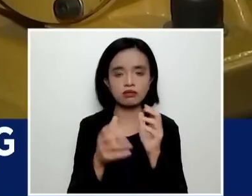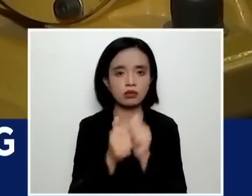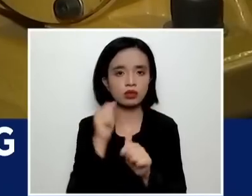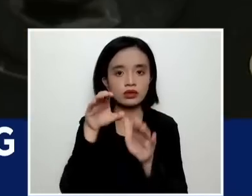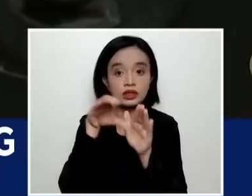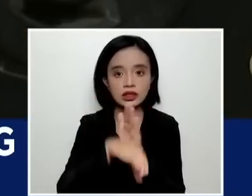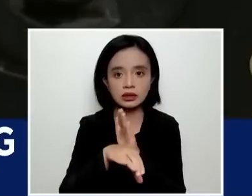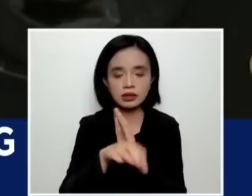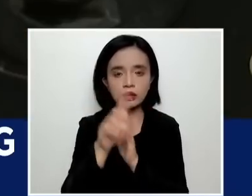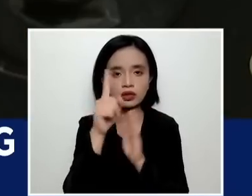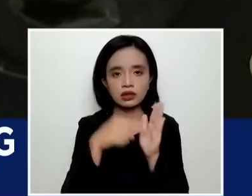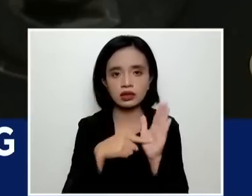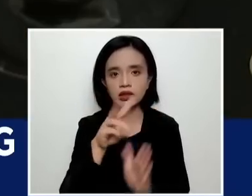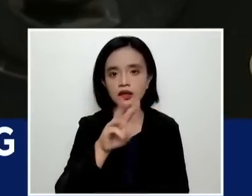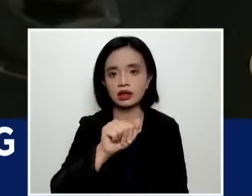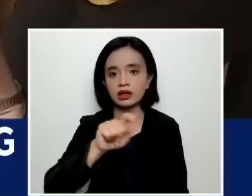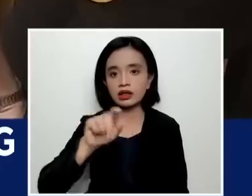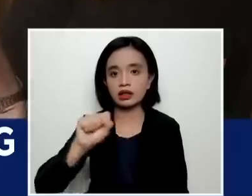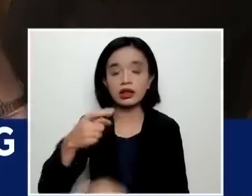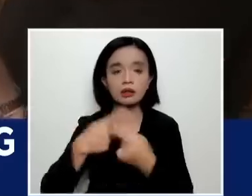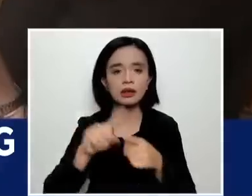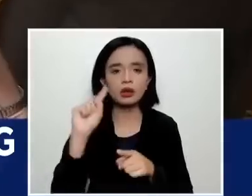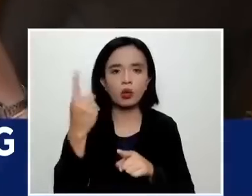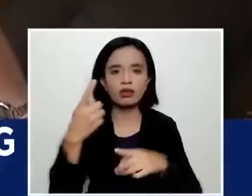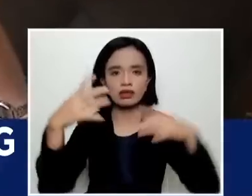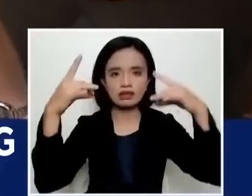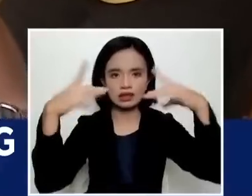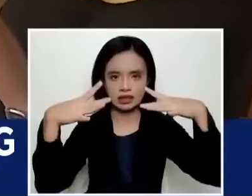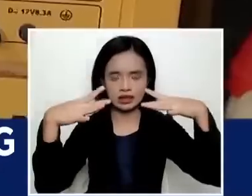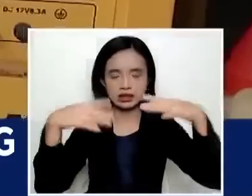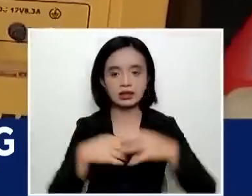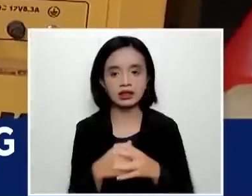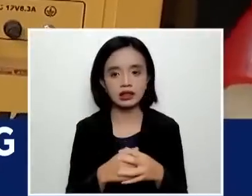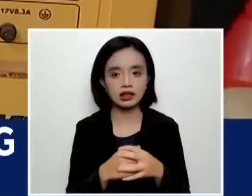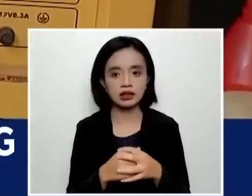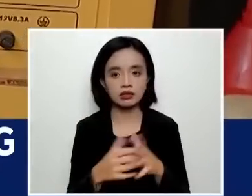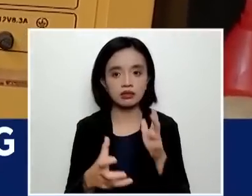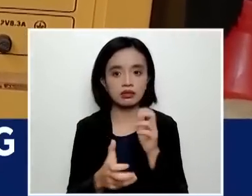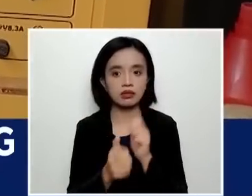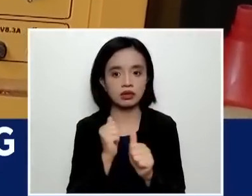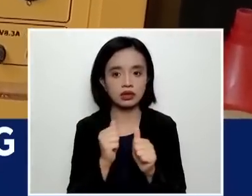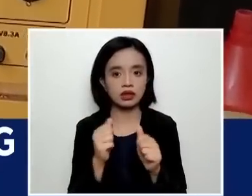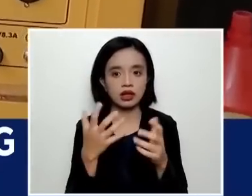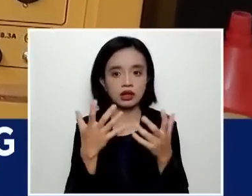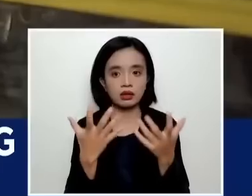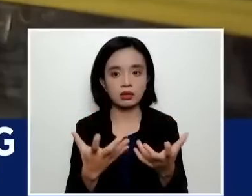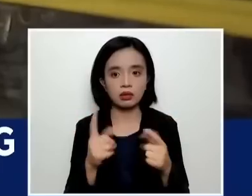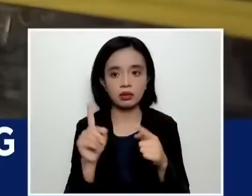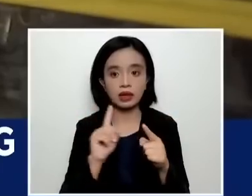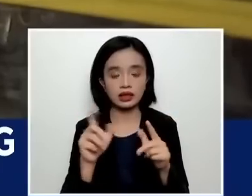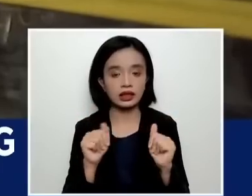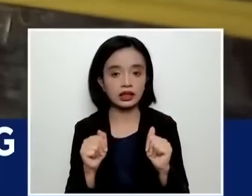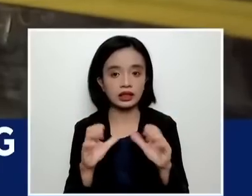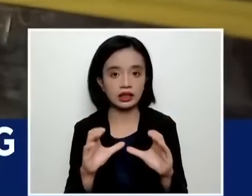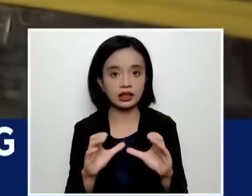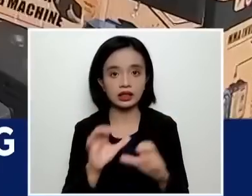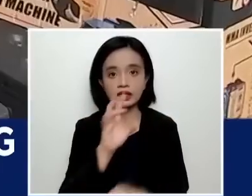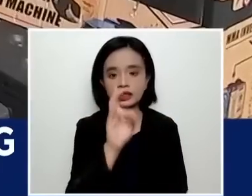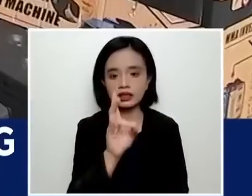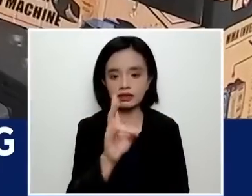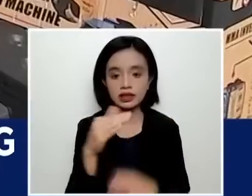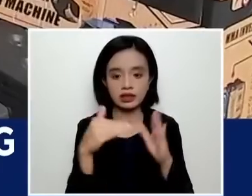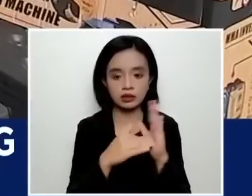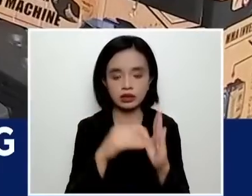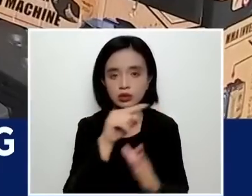watts generator, pero ilaw lang ang kaya nito. Ang mas mataas ang wattage, heavy duty at kaya ng mga aircon, nasa 70,000